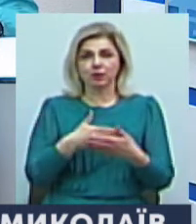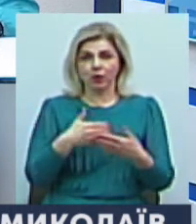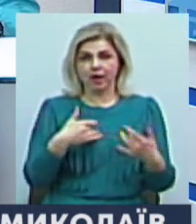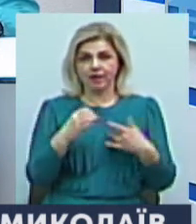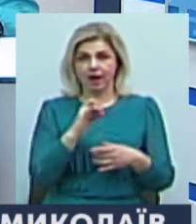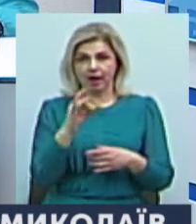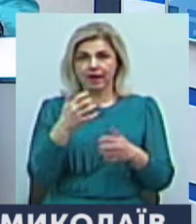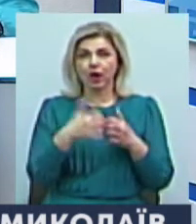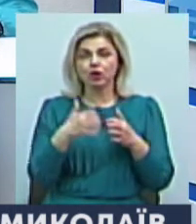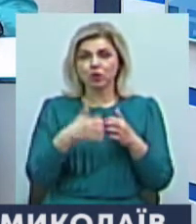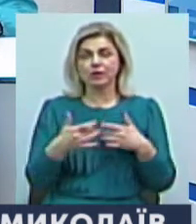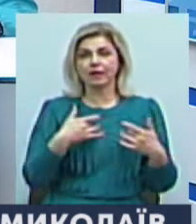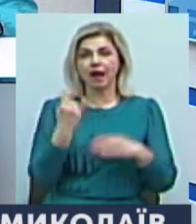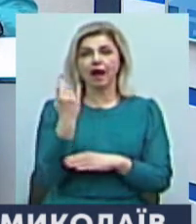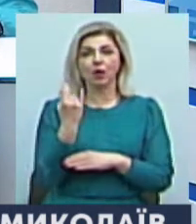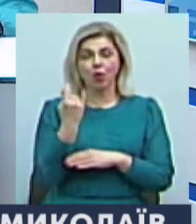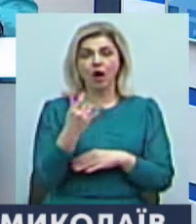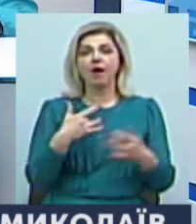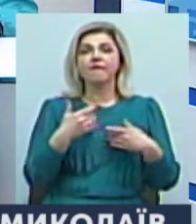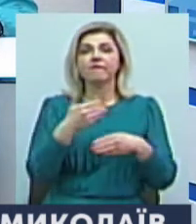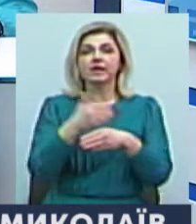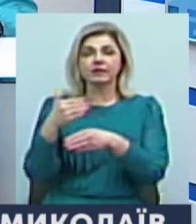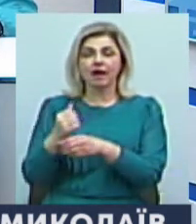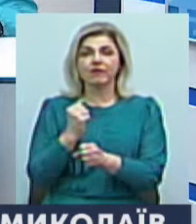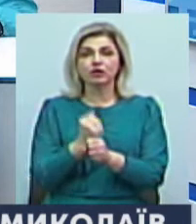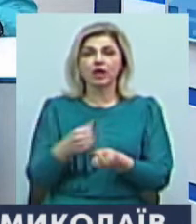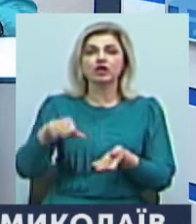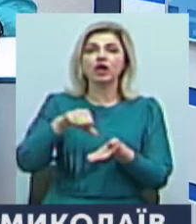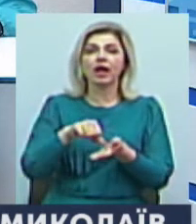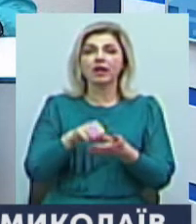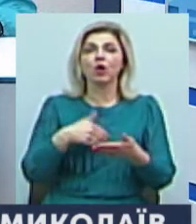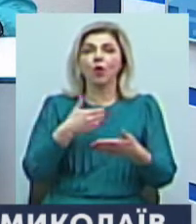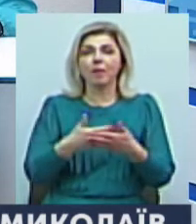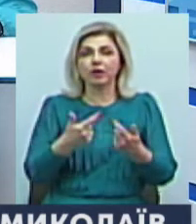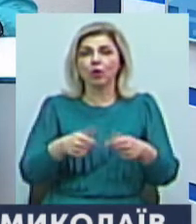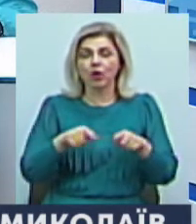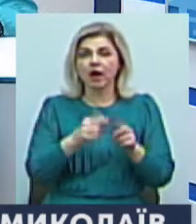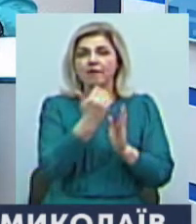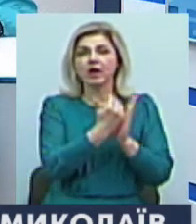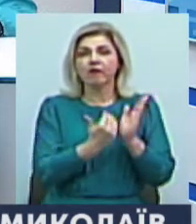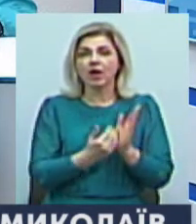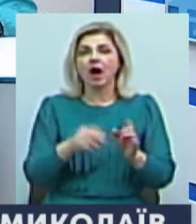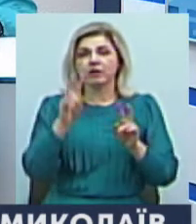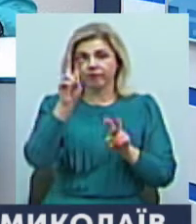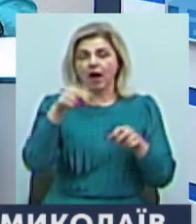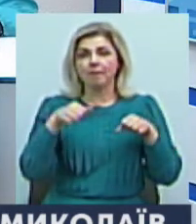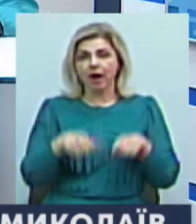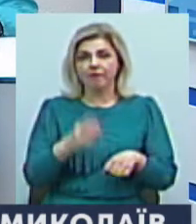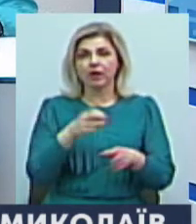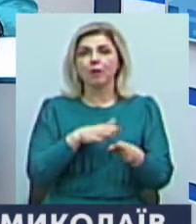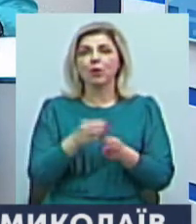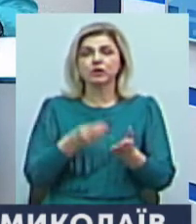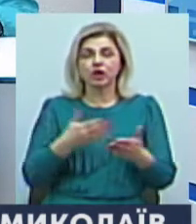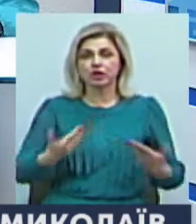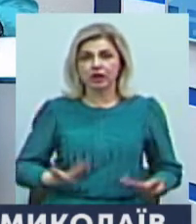театрі «Ляльок». Вистава створена членами громадської організації «Діалог» у рамках проєкту «Право на повноцінне життя